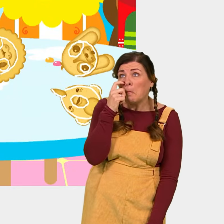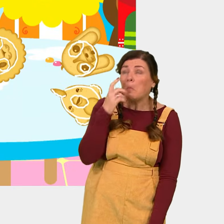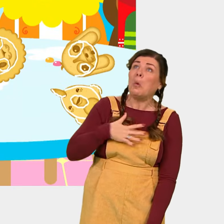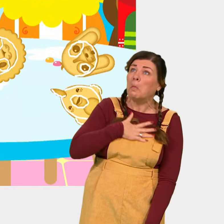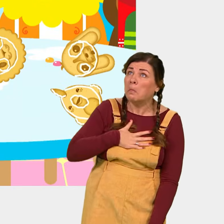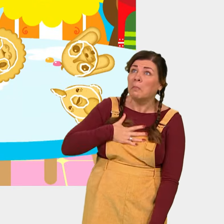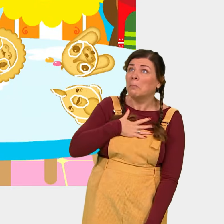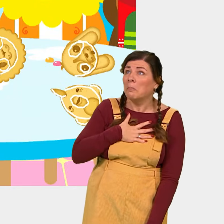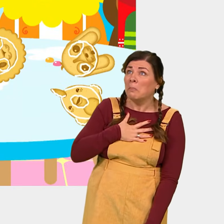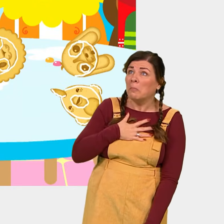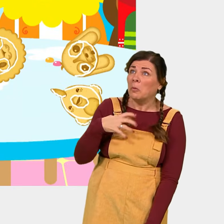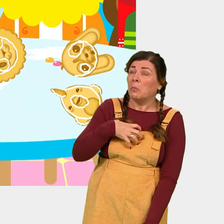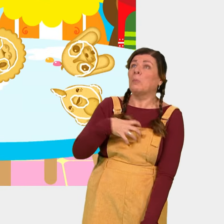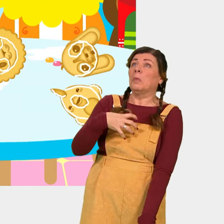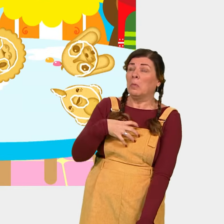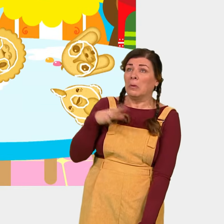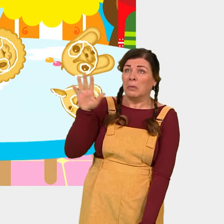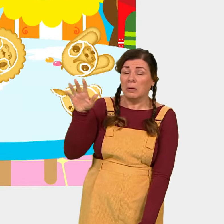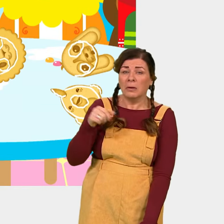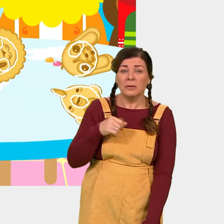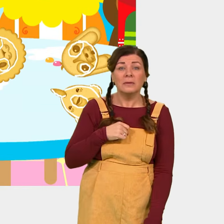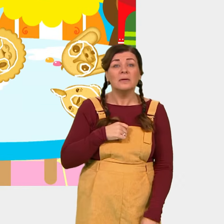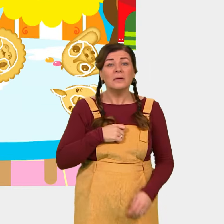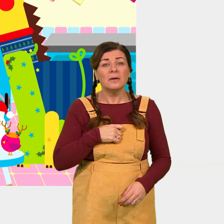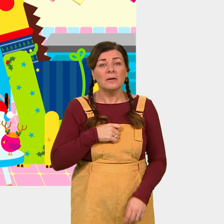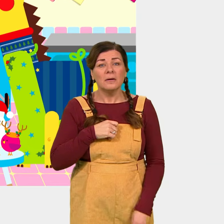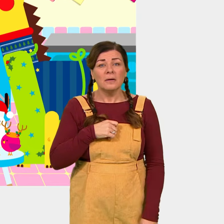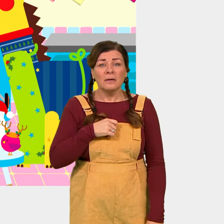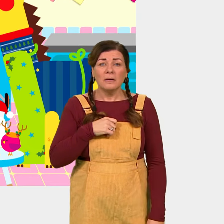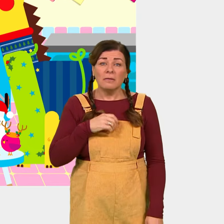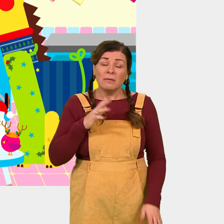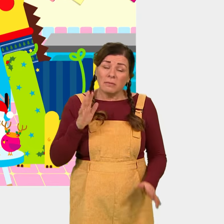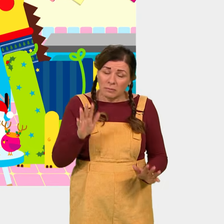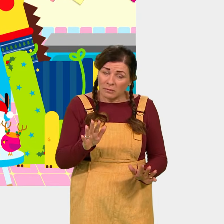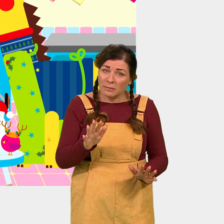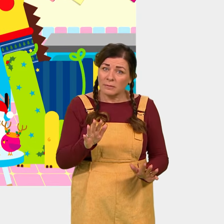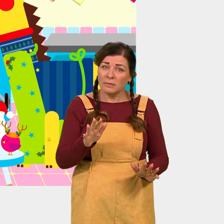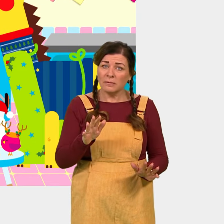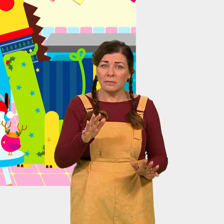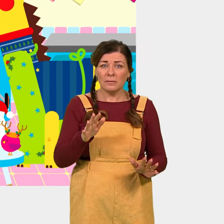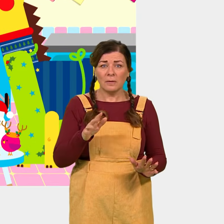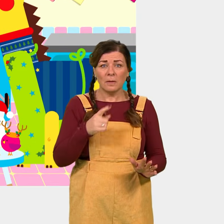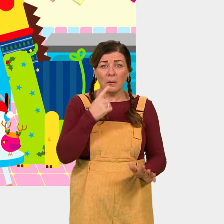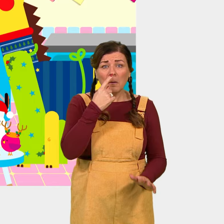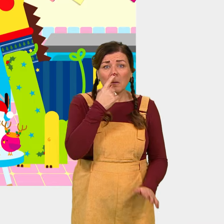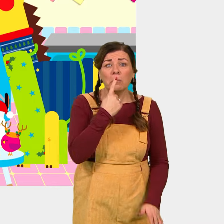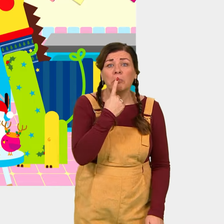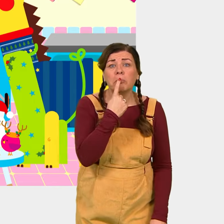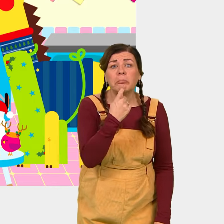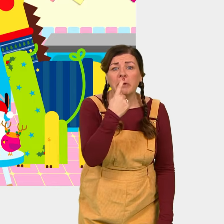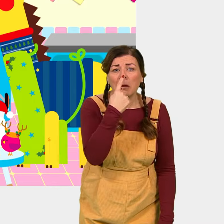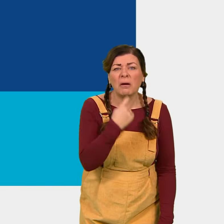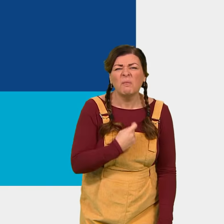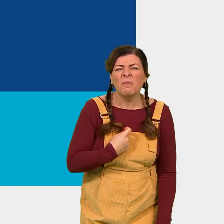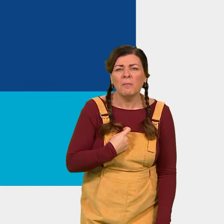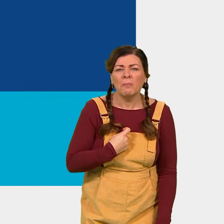Ddrwg gen i am roi sioc i ti, gwychiodd y lygoden. Ond yna, dechreuodd drwyn pinc y lygoden